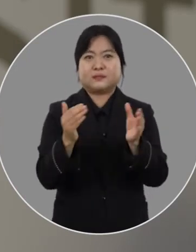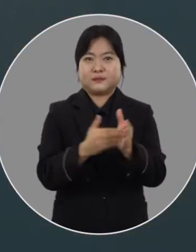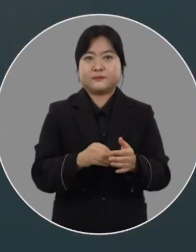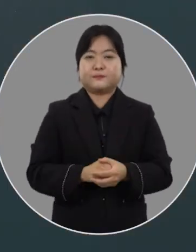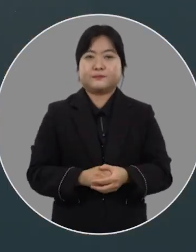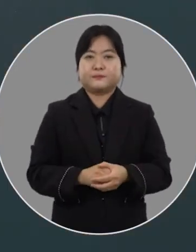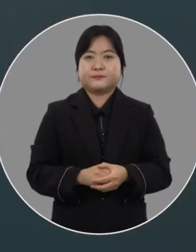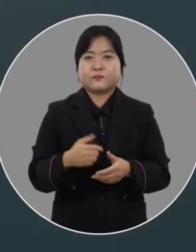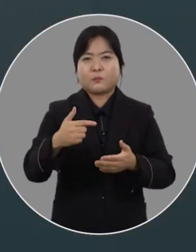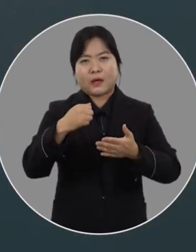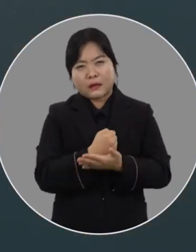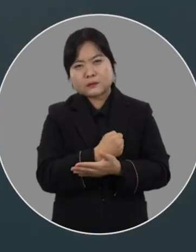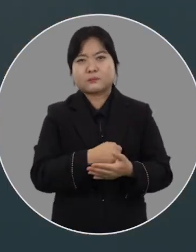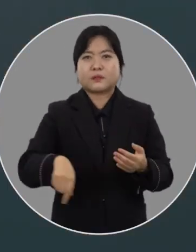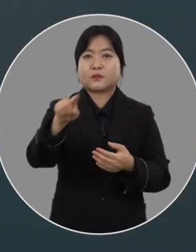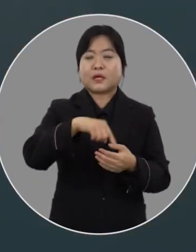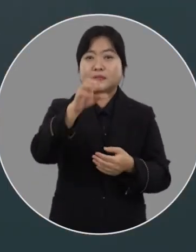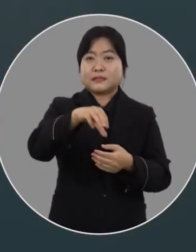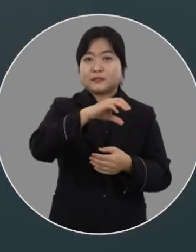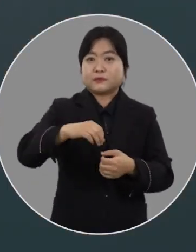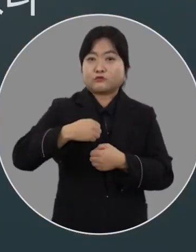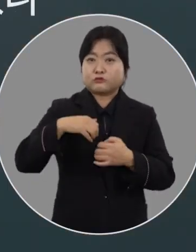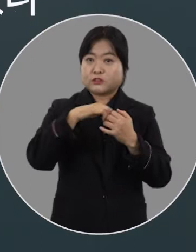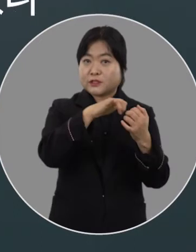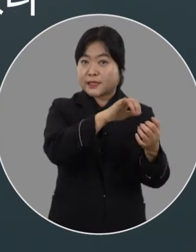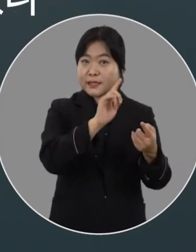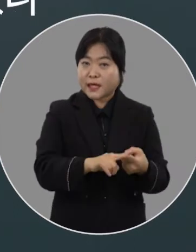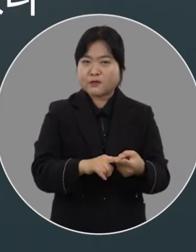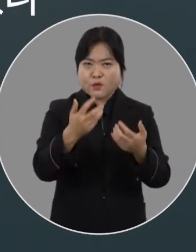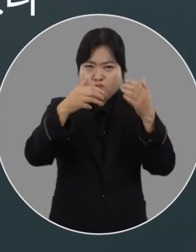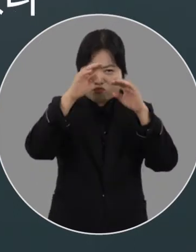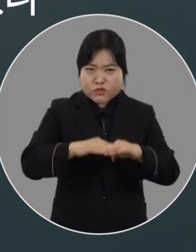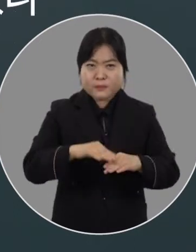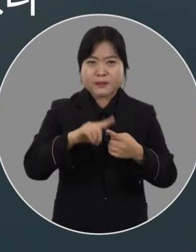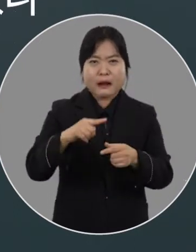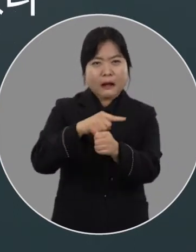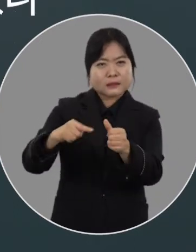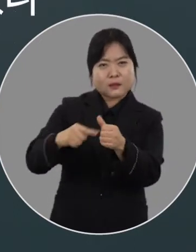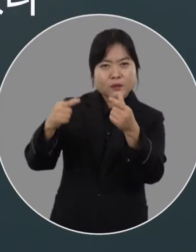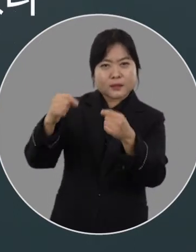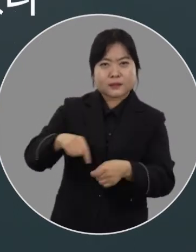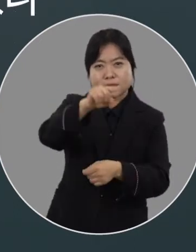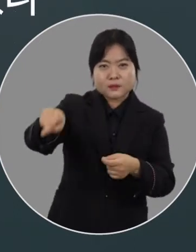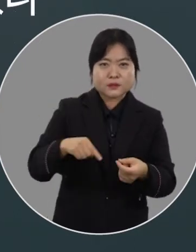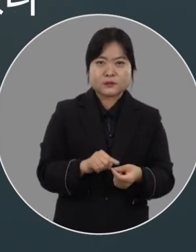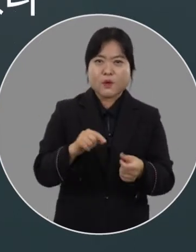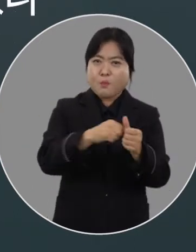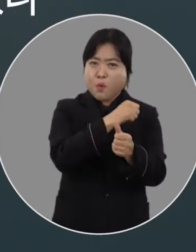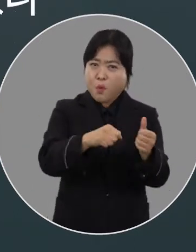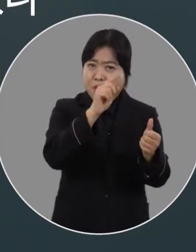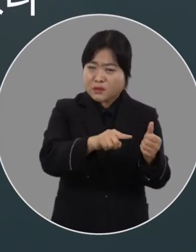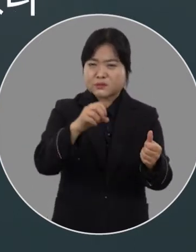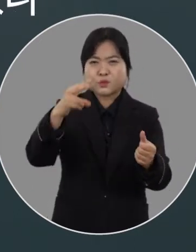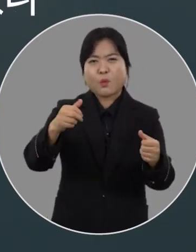것입니다. 너무나 안타깝게도 이러한 십자군 전쟁들에 대한 무슬림에 대한 학살과 같은 것은